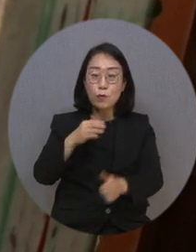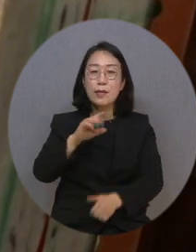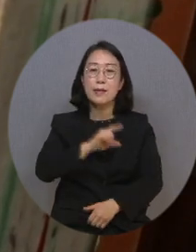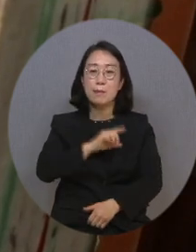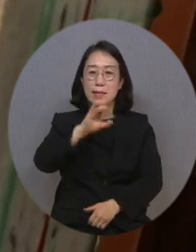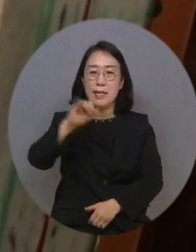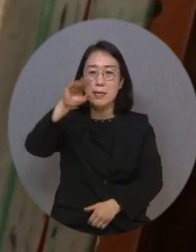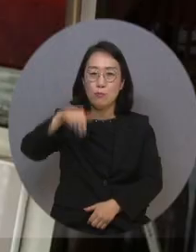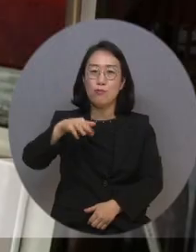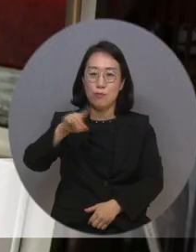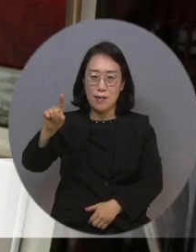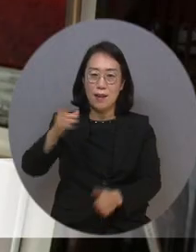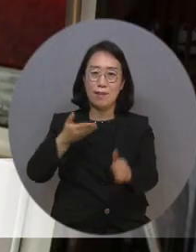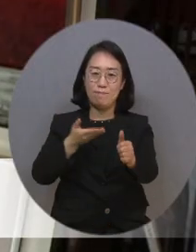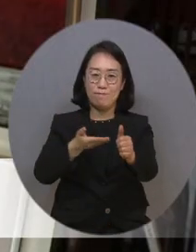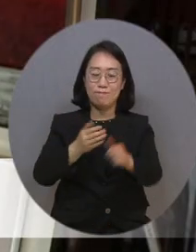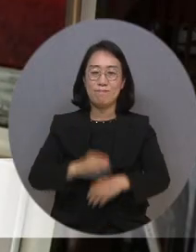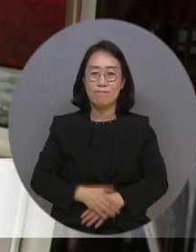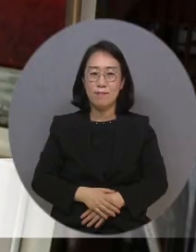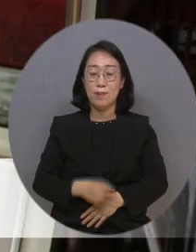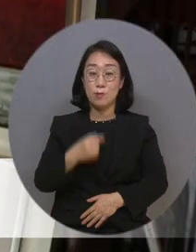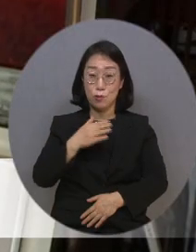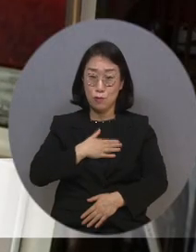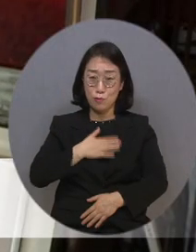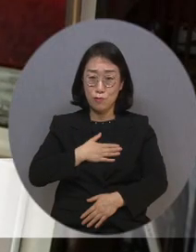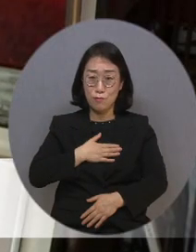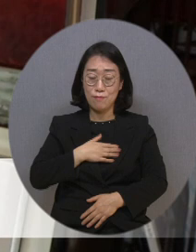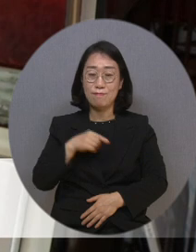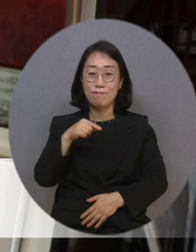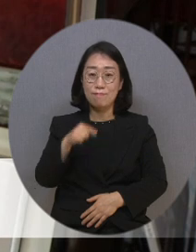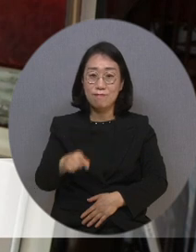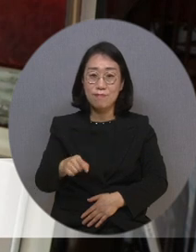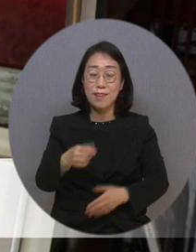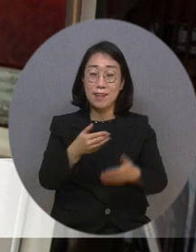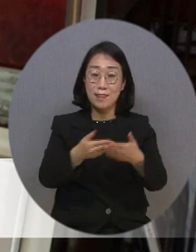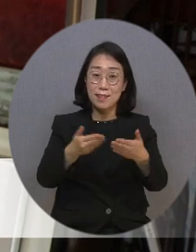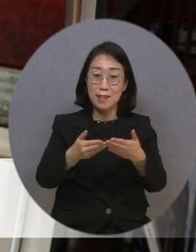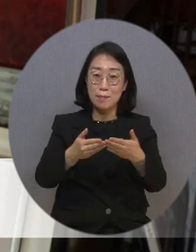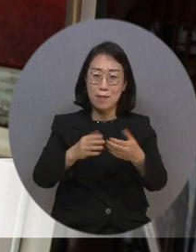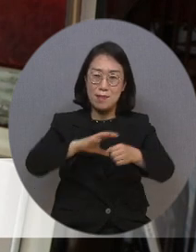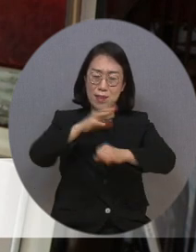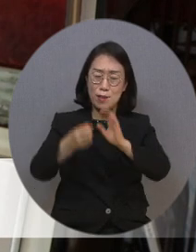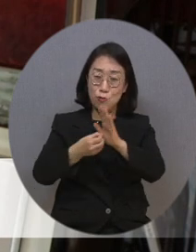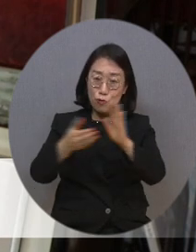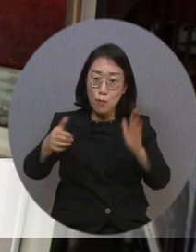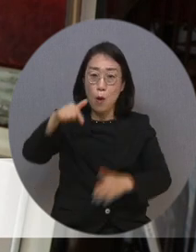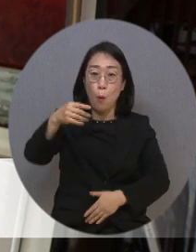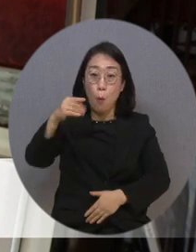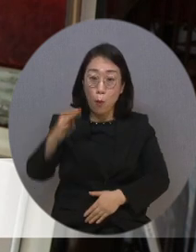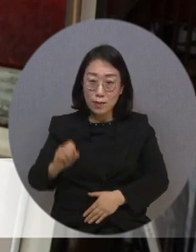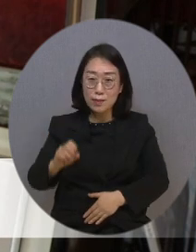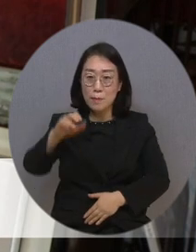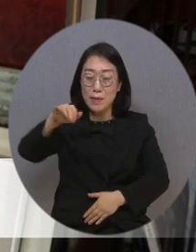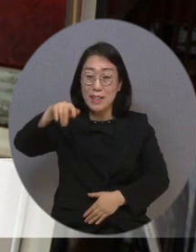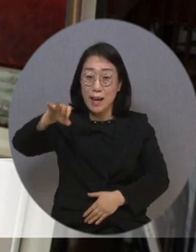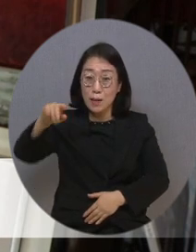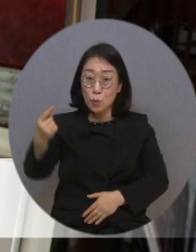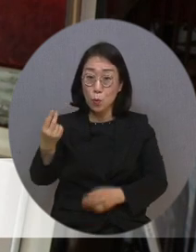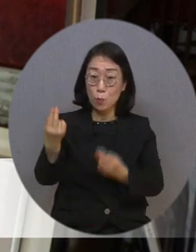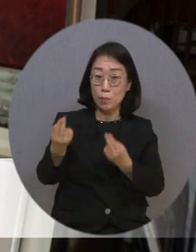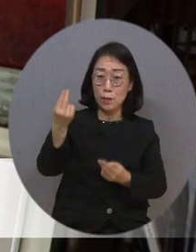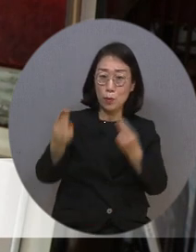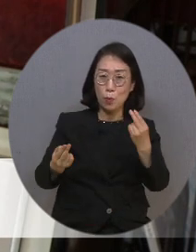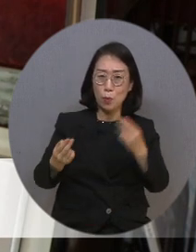작품들입니다 저는 작품을 세계적인 화가 고온화 피카소